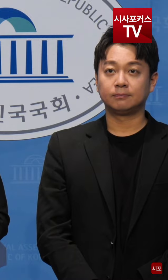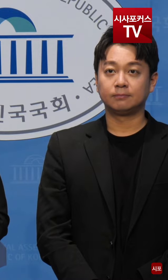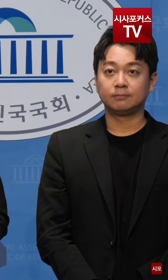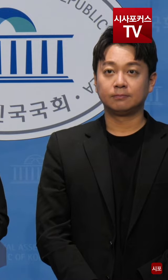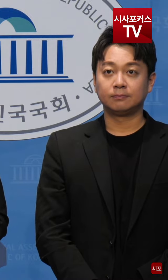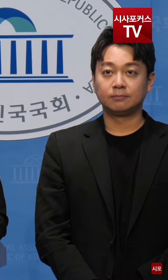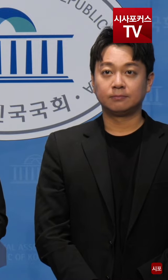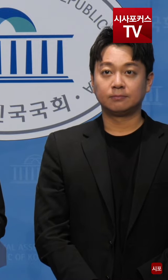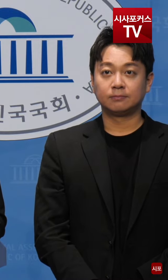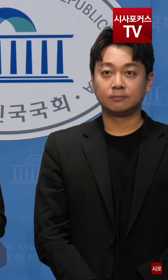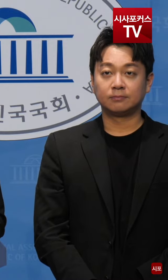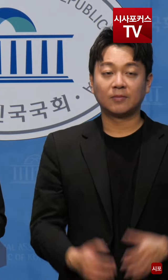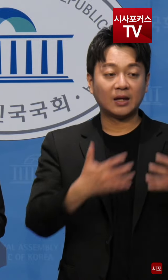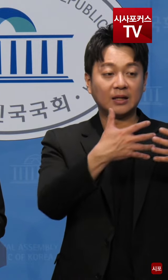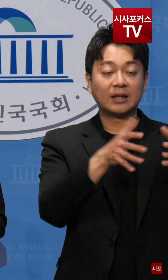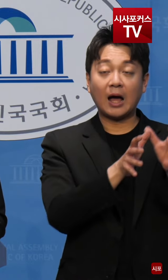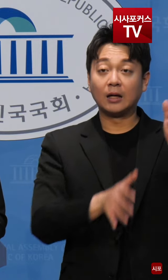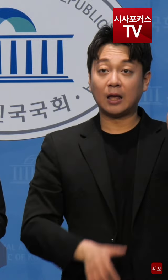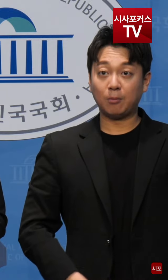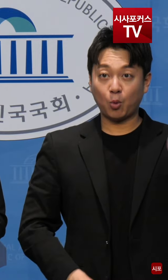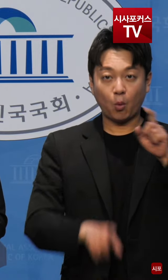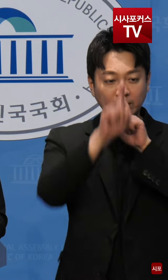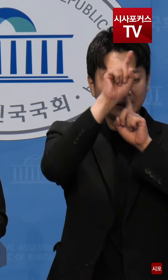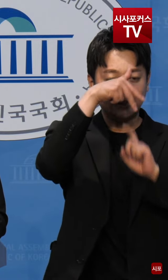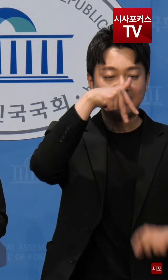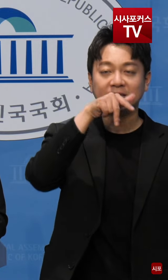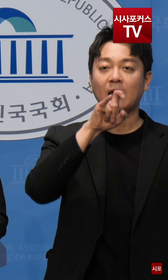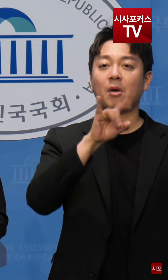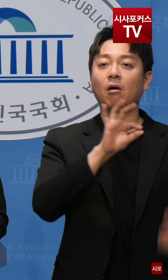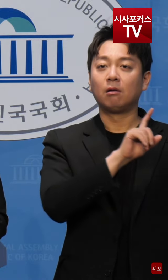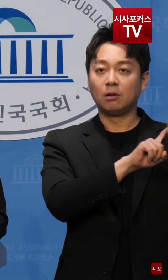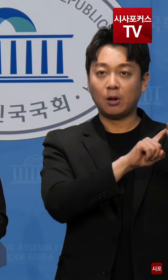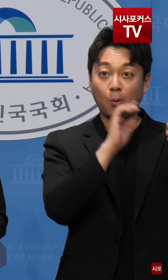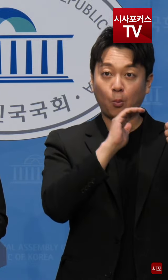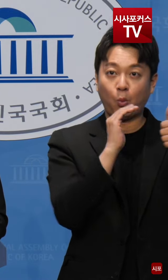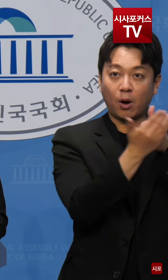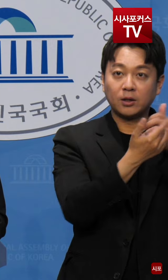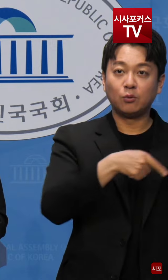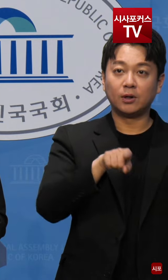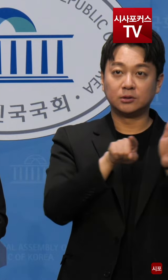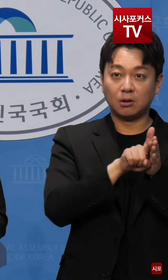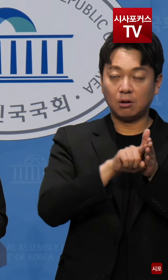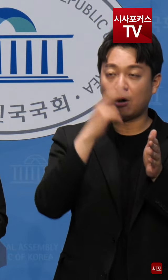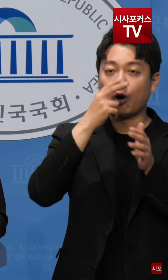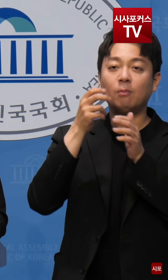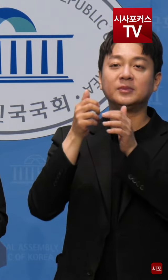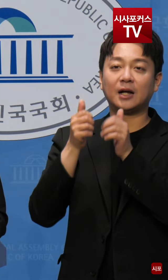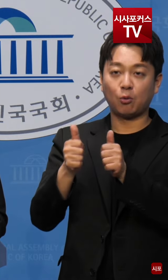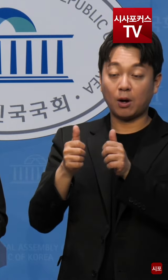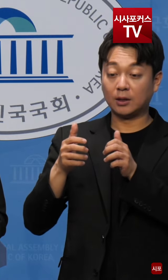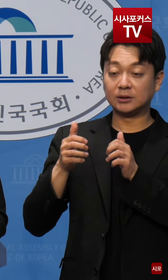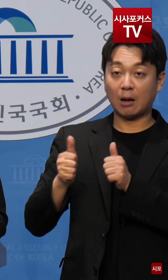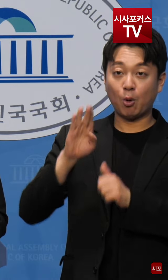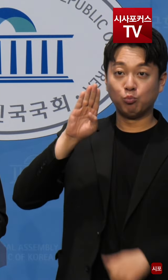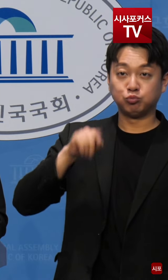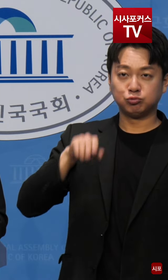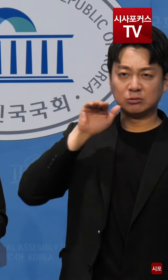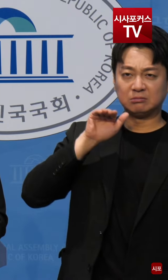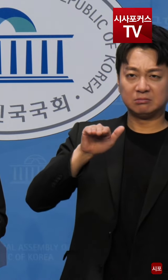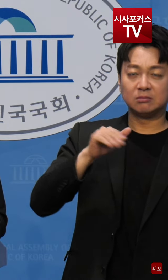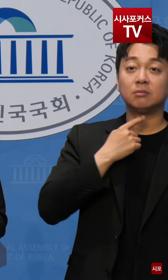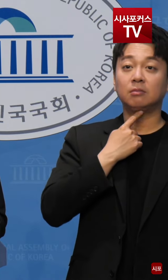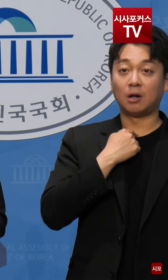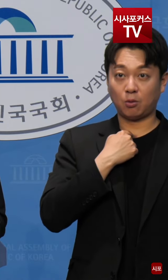오로지 당대표 한 사람을 구하기 위해 검찰과 사법부를 겁박하고 대한민국